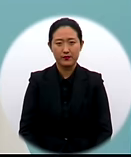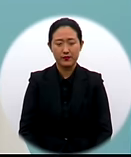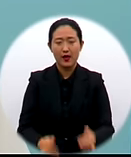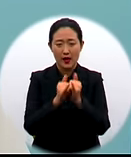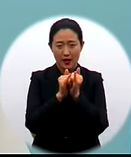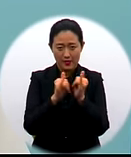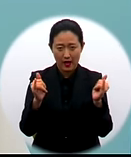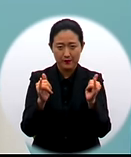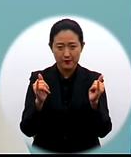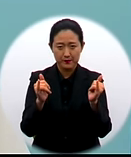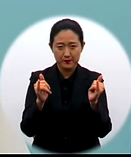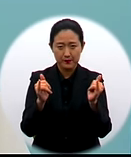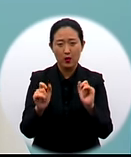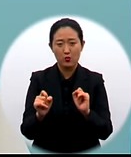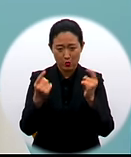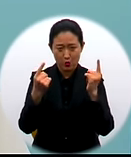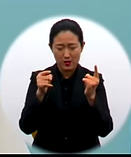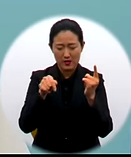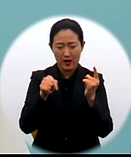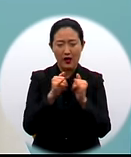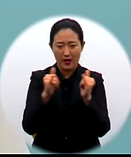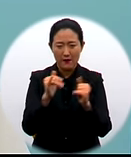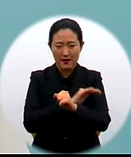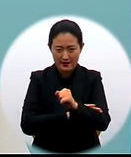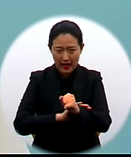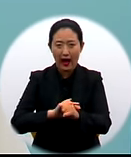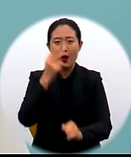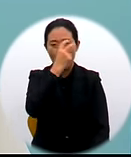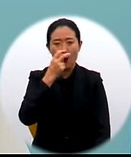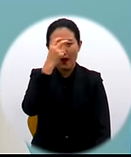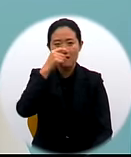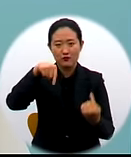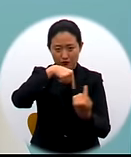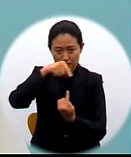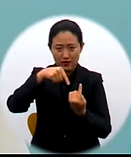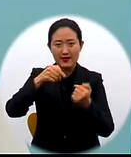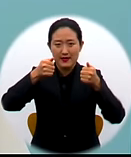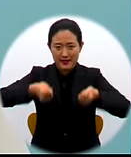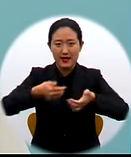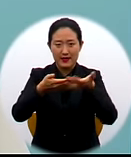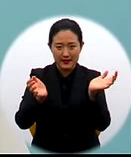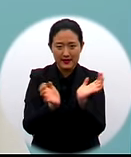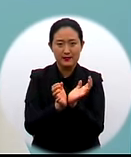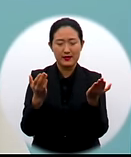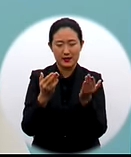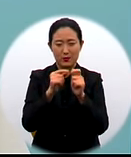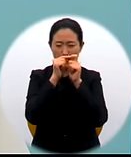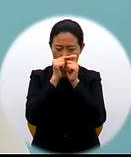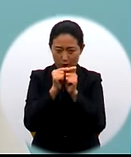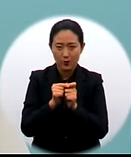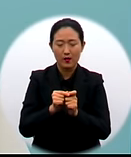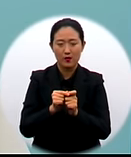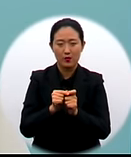동시에 생산력이에요. 그래서 이 사람 자체를 잘 관리하는 일이 인사팀의 일이었습니다. 꼼꼼해야